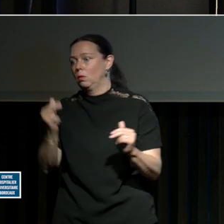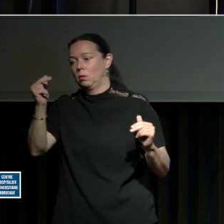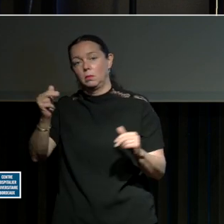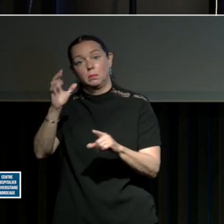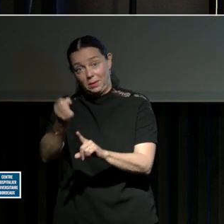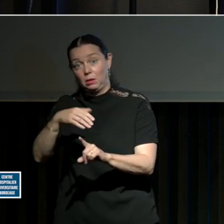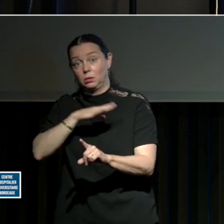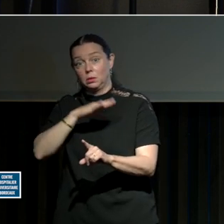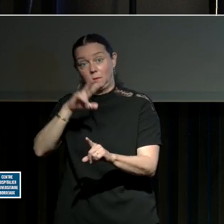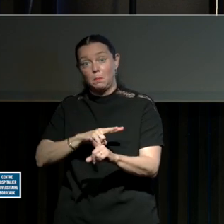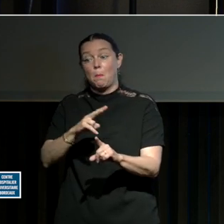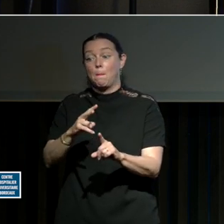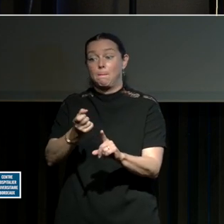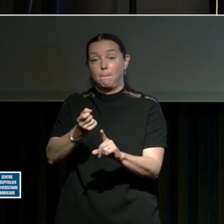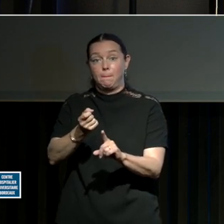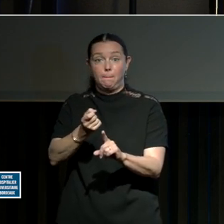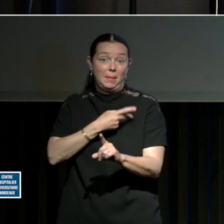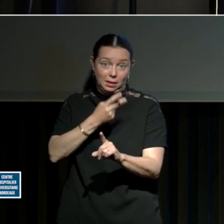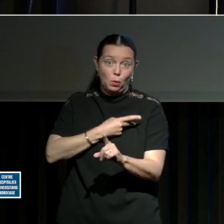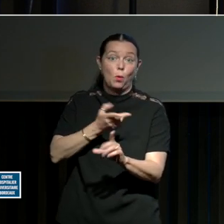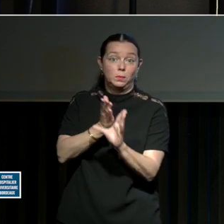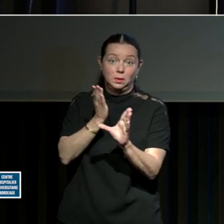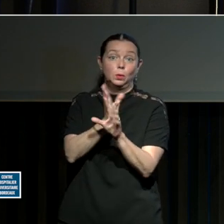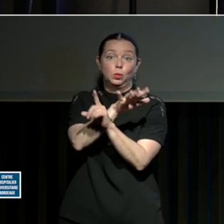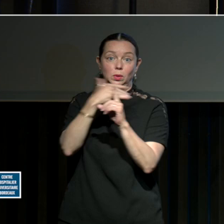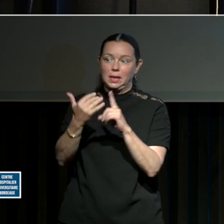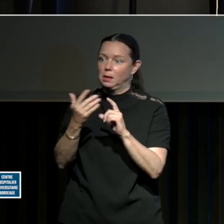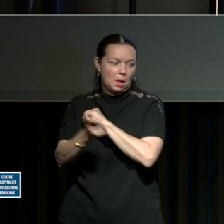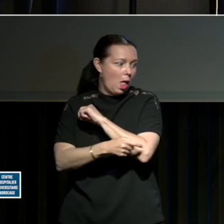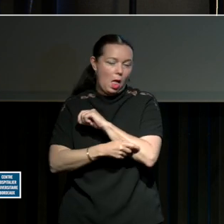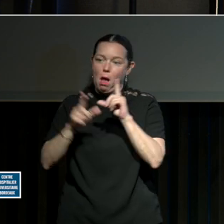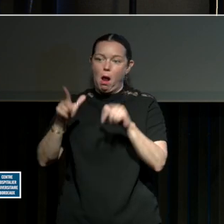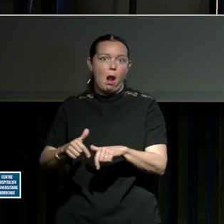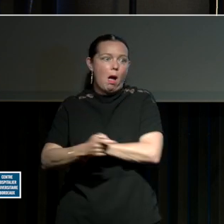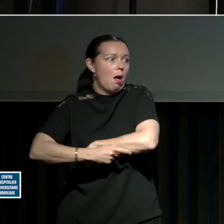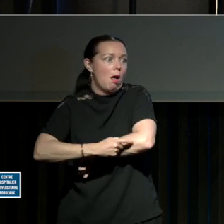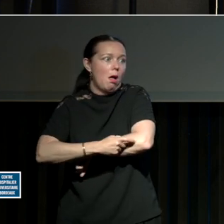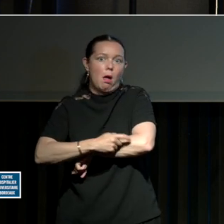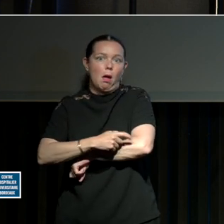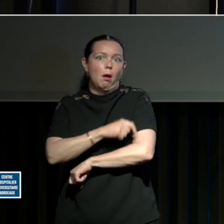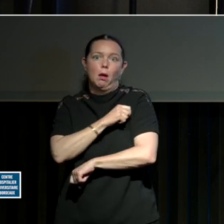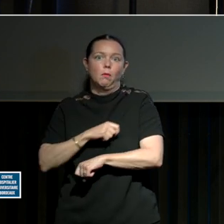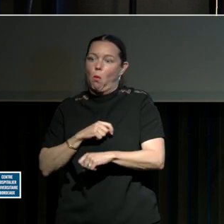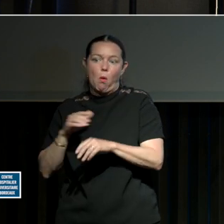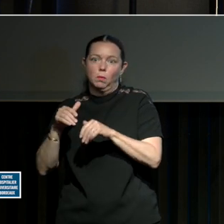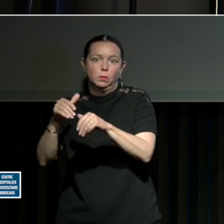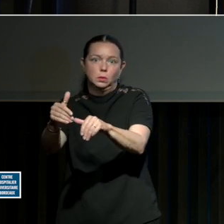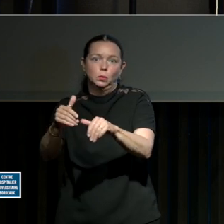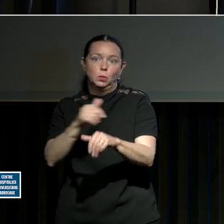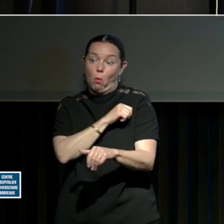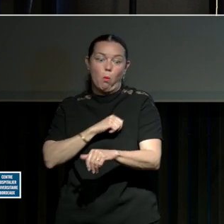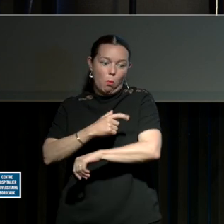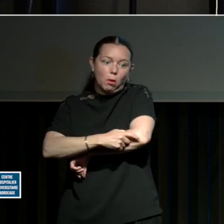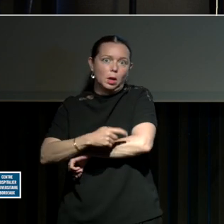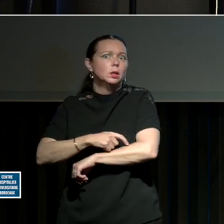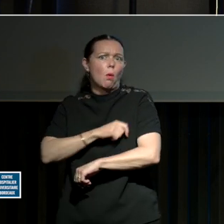médico- et psychosociale dans le cas d'addiction installée et d'addiction sévère. Alors,